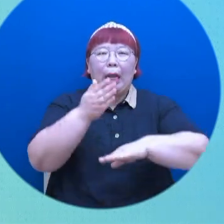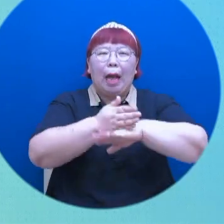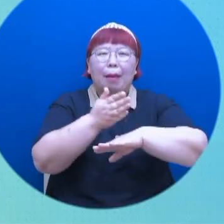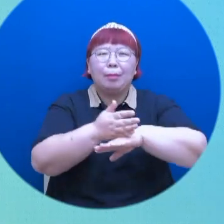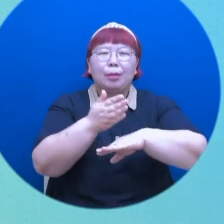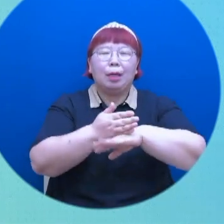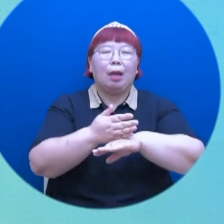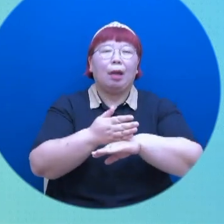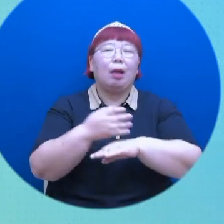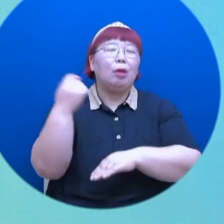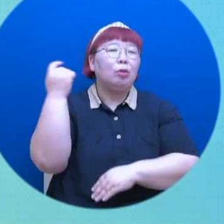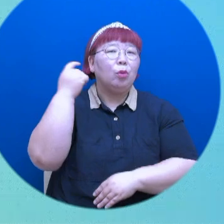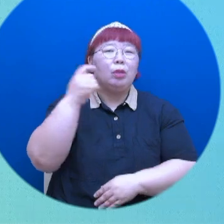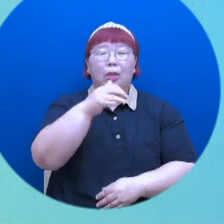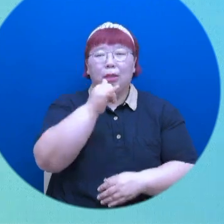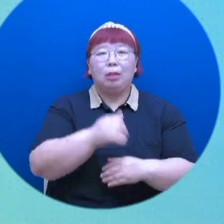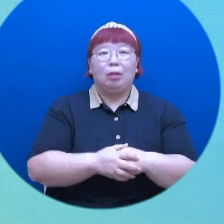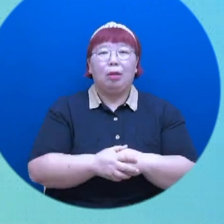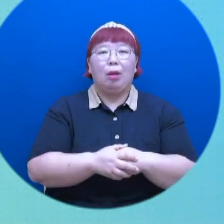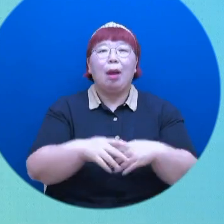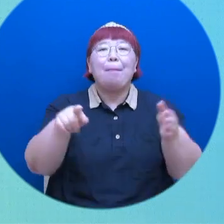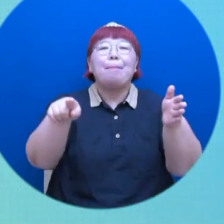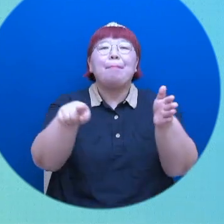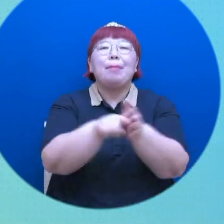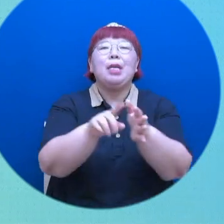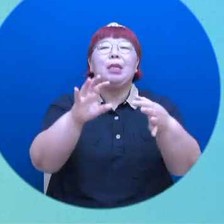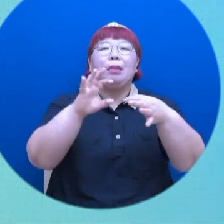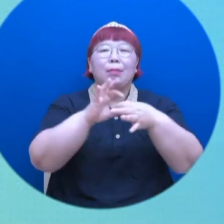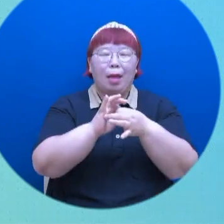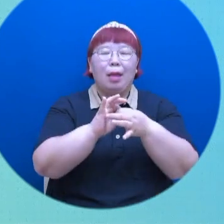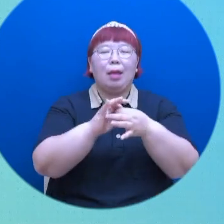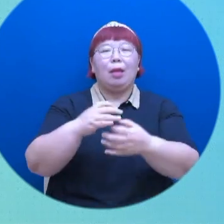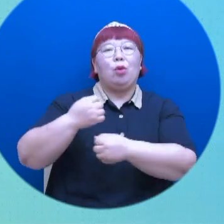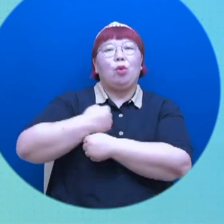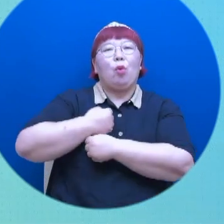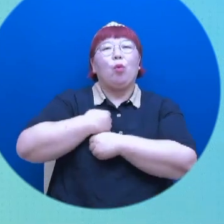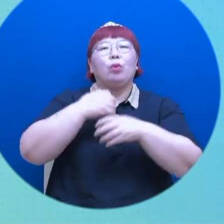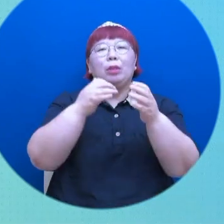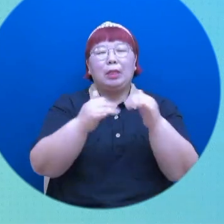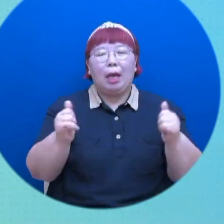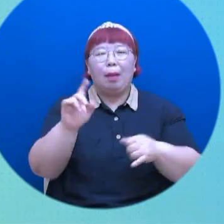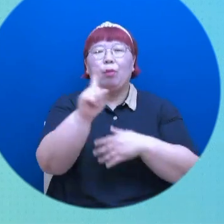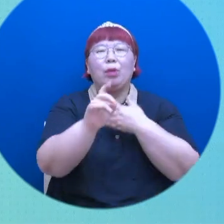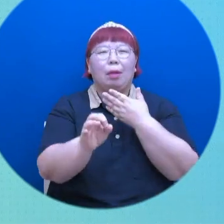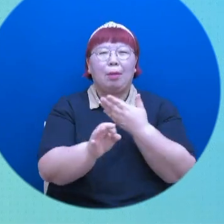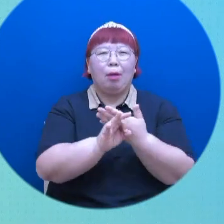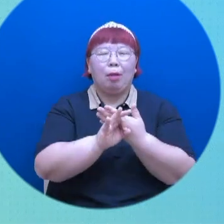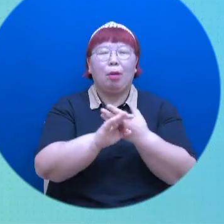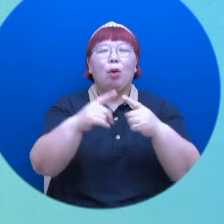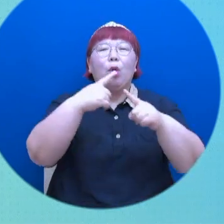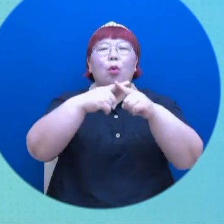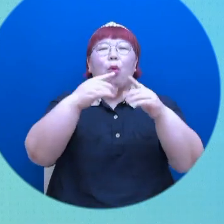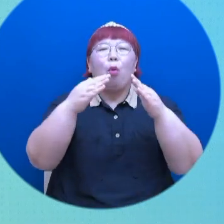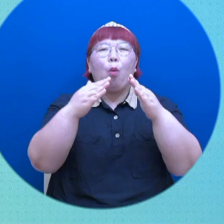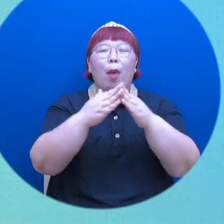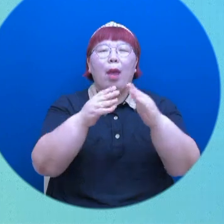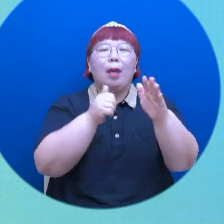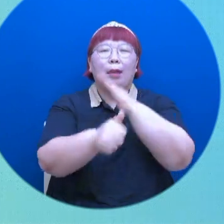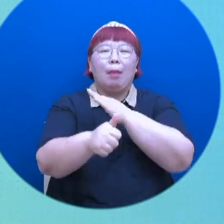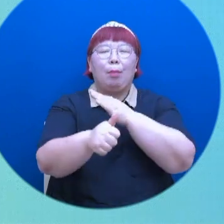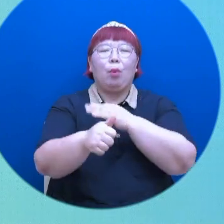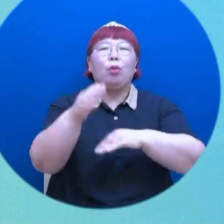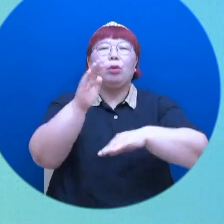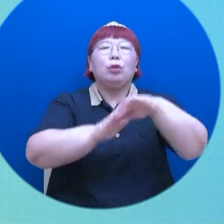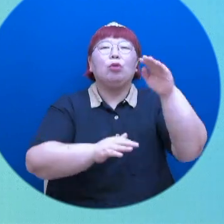들려요. 우리 믿음의 용사들, 기독 선수들이 굉장히